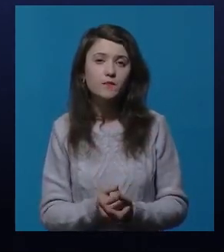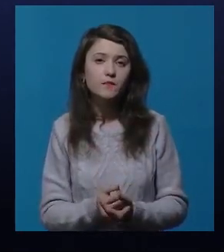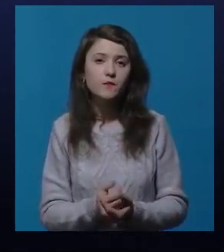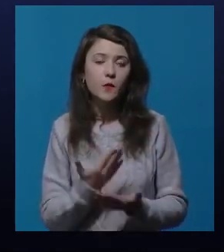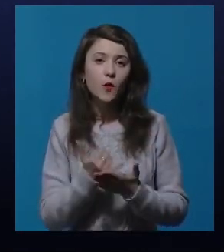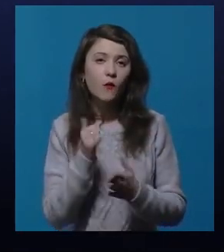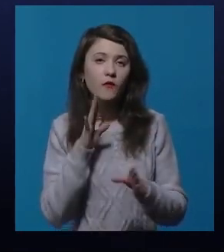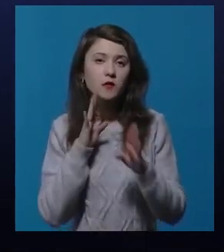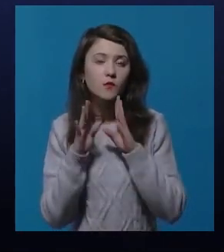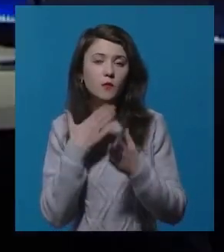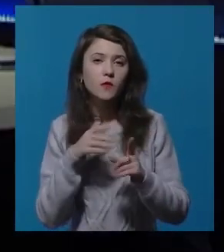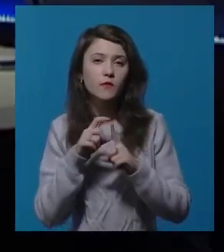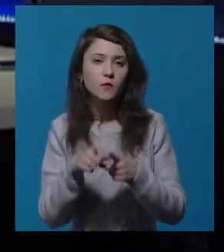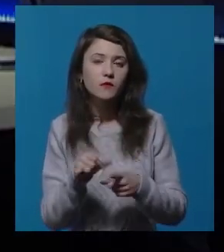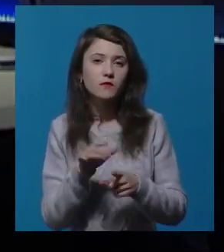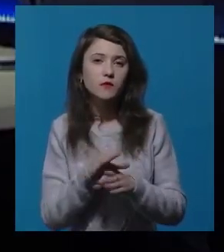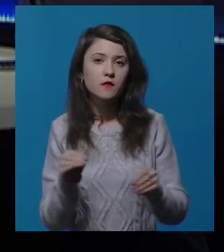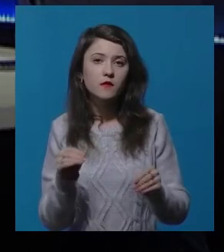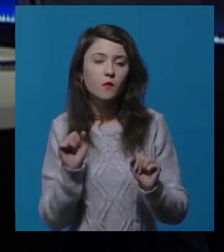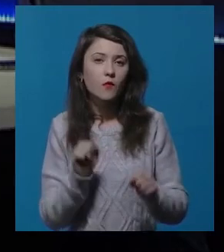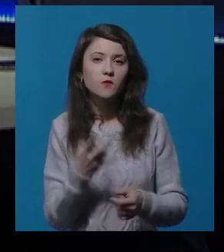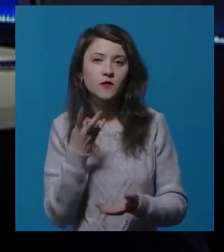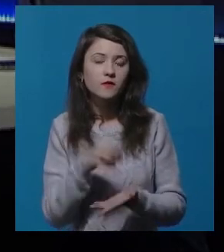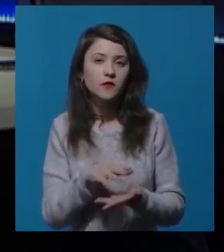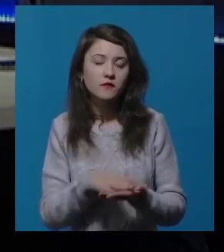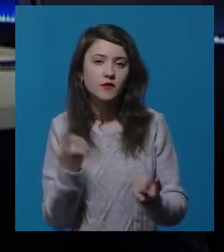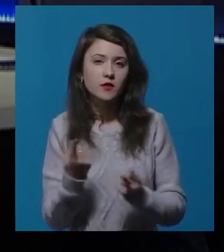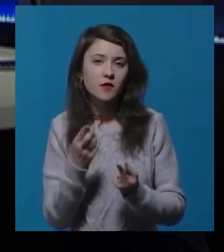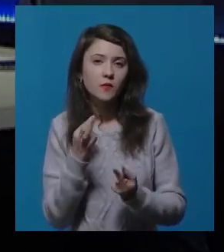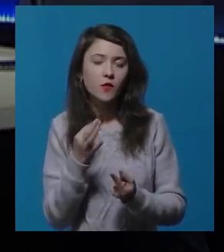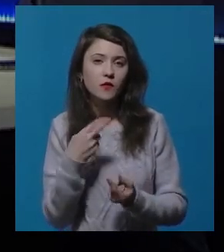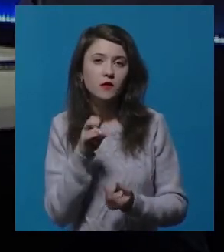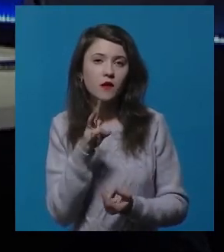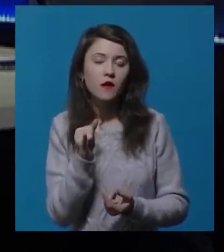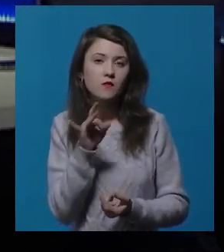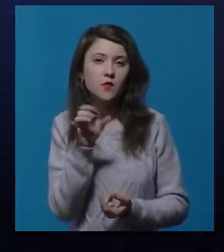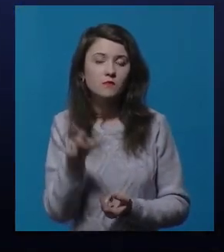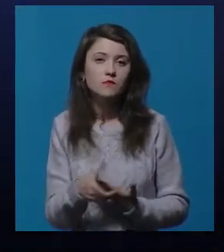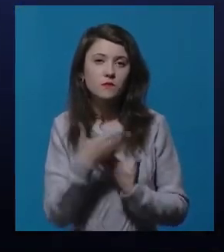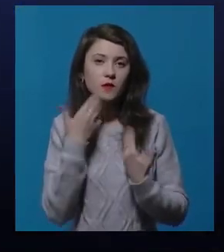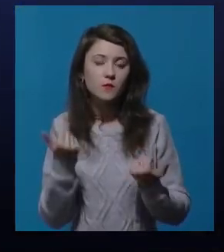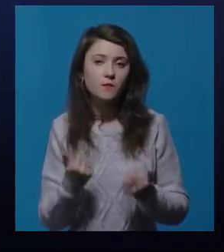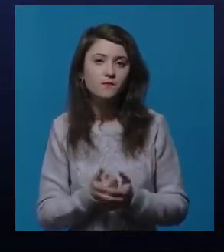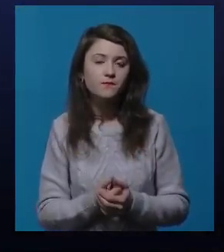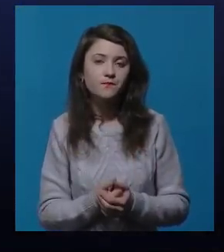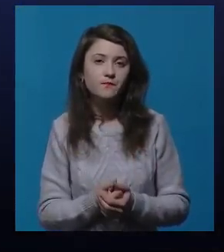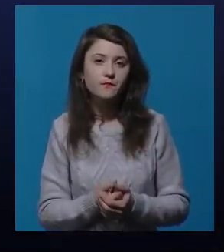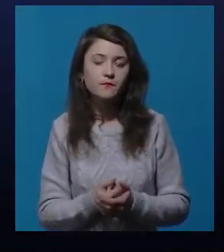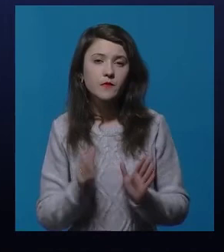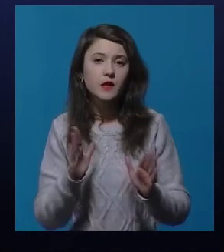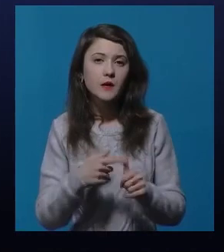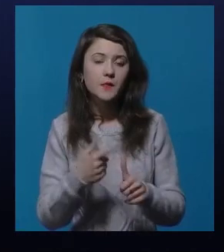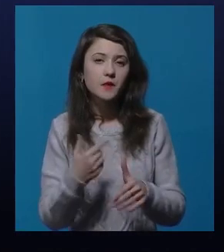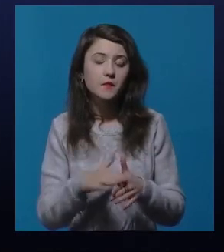Facebook ми відповіли і не можемо і не фіксувати, звичайно, бо даних про цю особу немає. Хто вона і як? Там тільки ім'я і